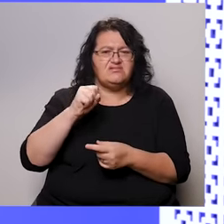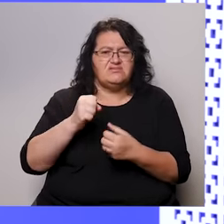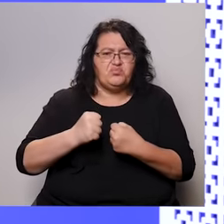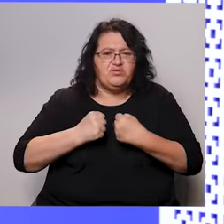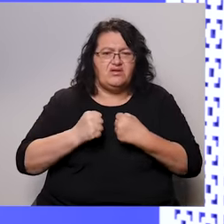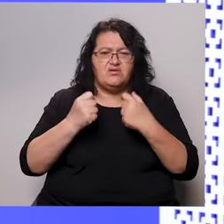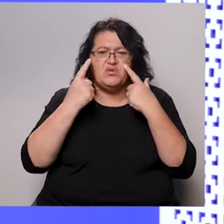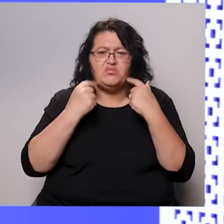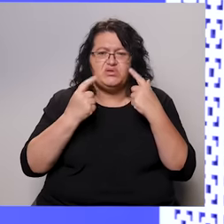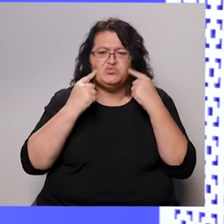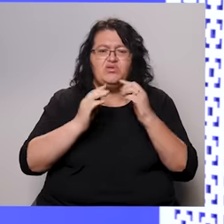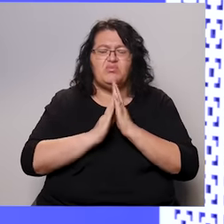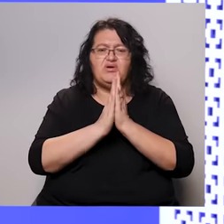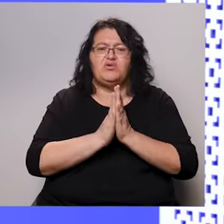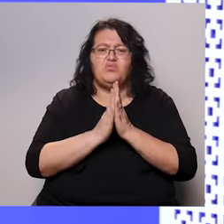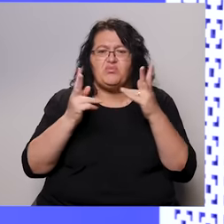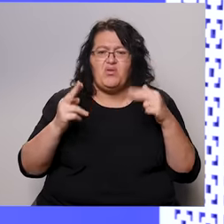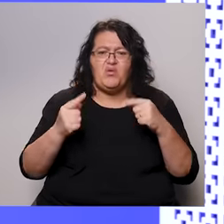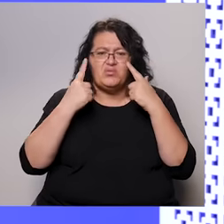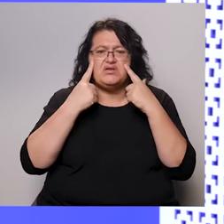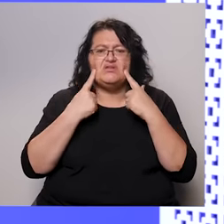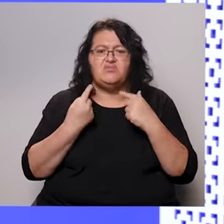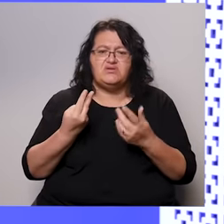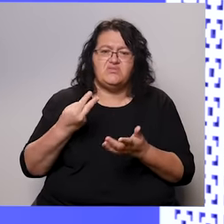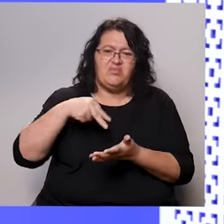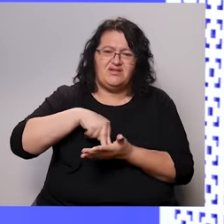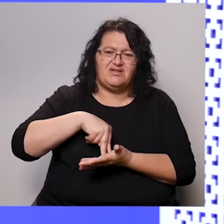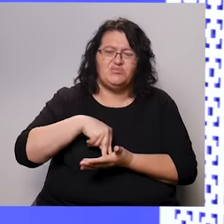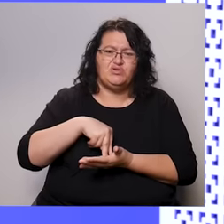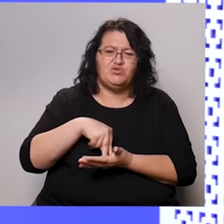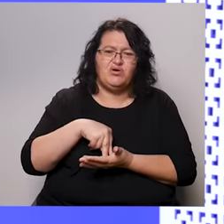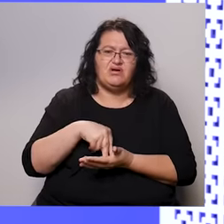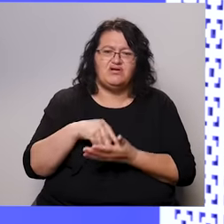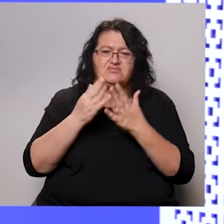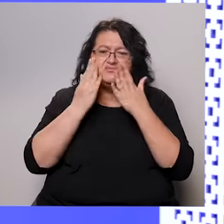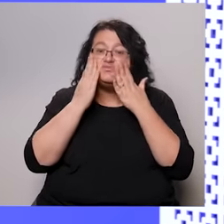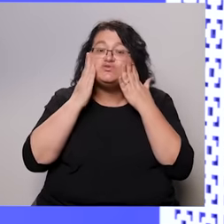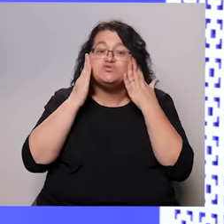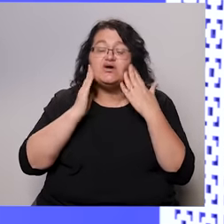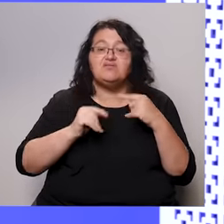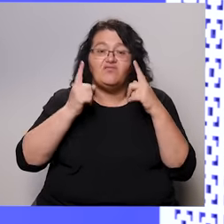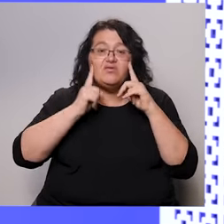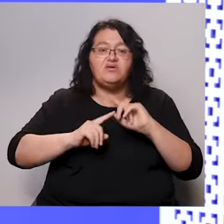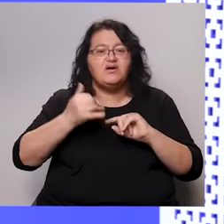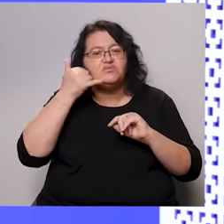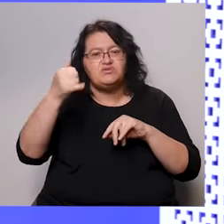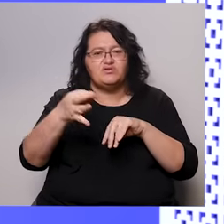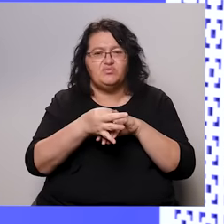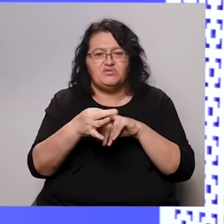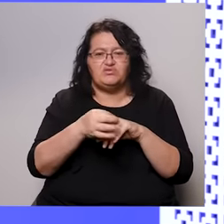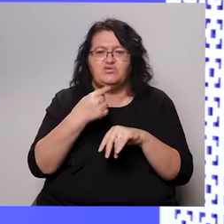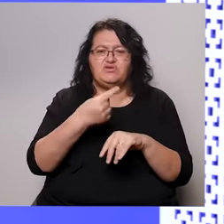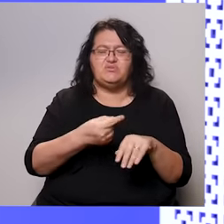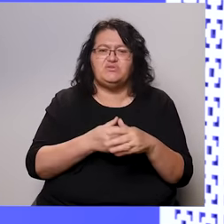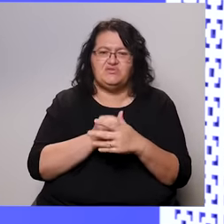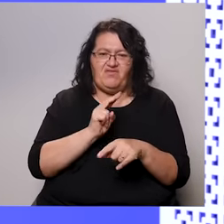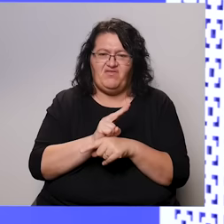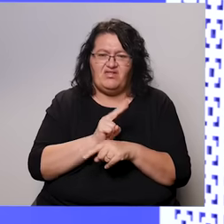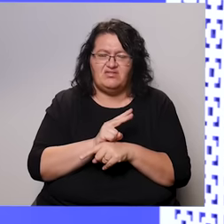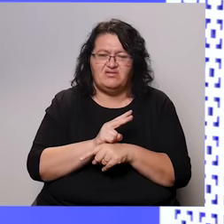Plângeam în rugăciune, m-am oprit din plâns, m-am ridicat în picioare, m-am șters de lacrimi, Am sunat-o pe soția și am zis așa, fii